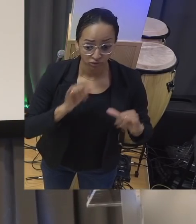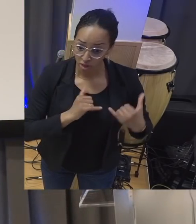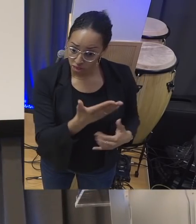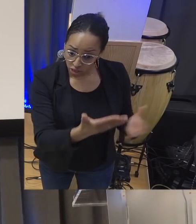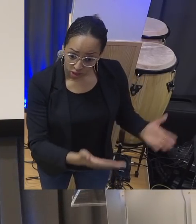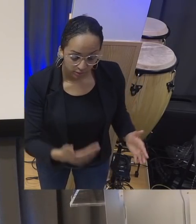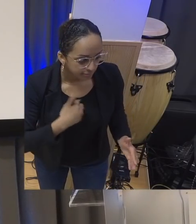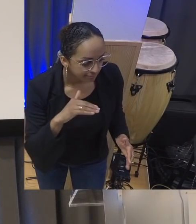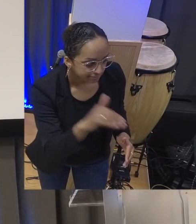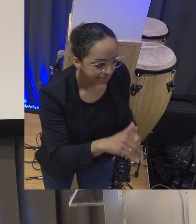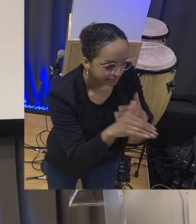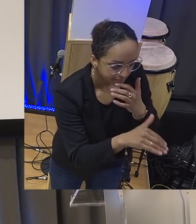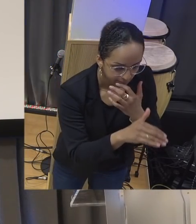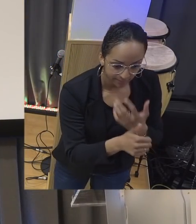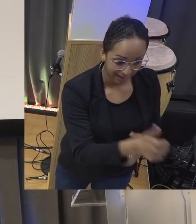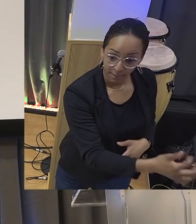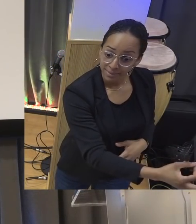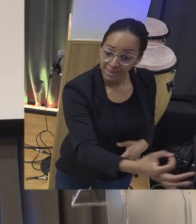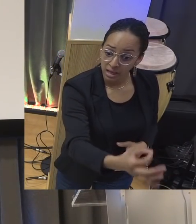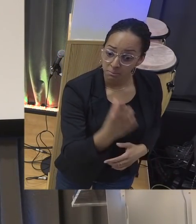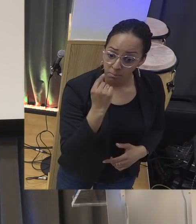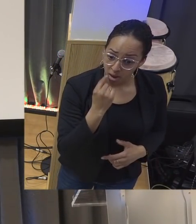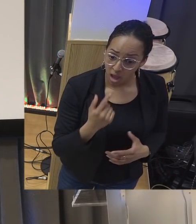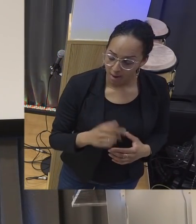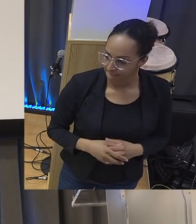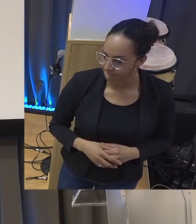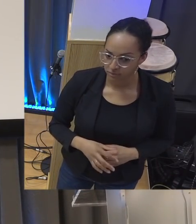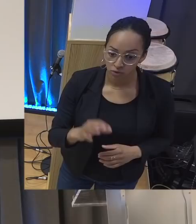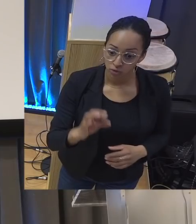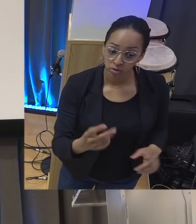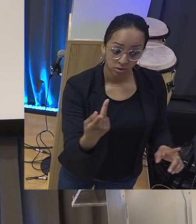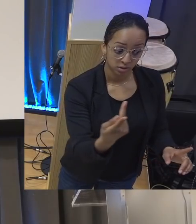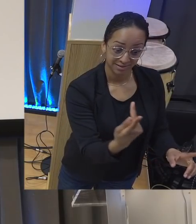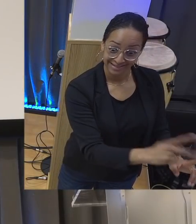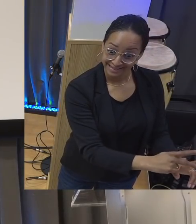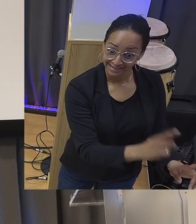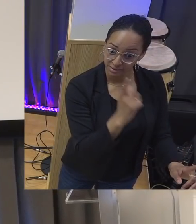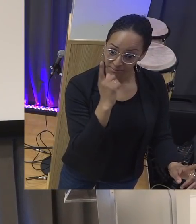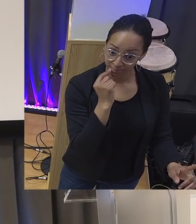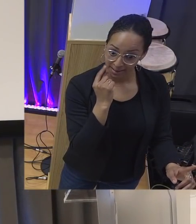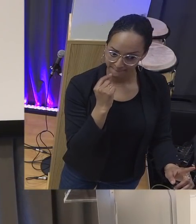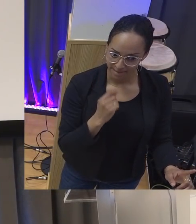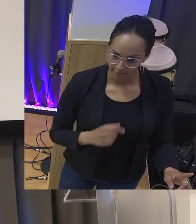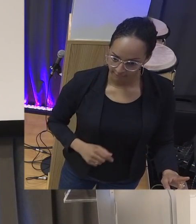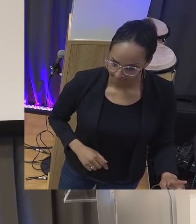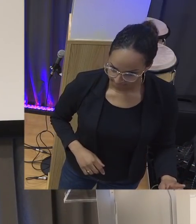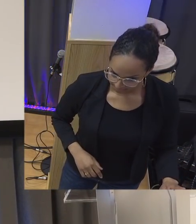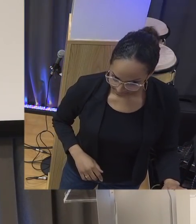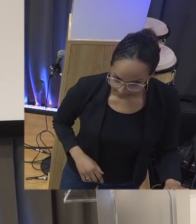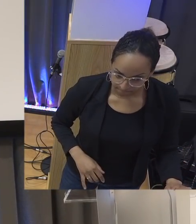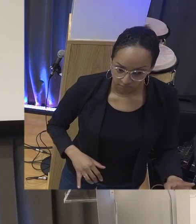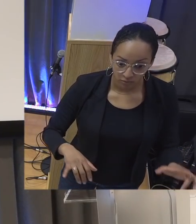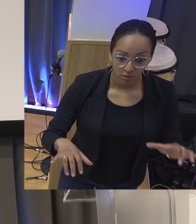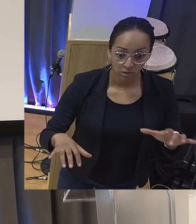fille, finalement, l'a dit à son père. Le problème, c'est que son père, c'est quand même quelqu'un de très important dans un